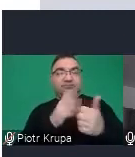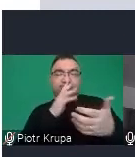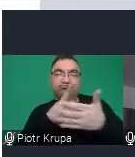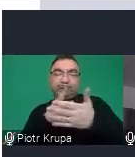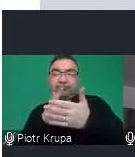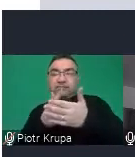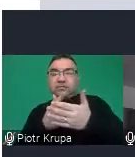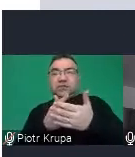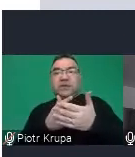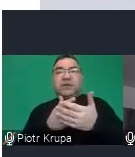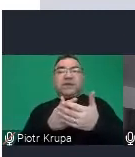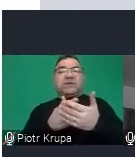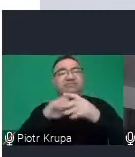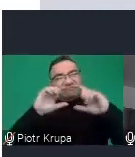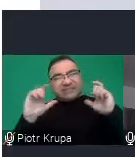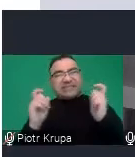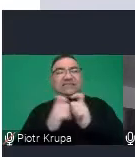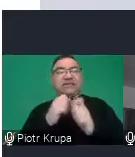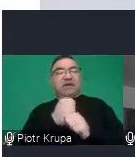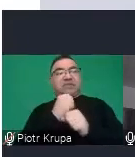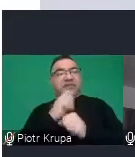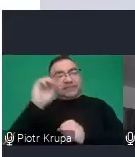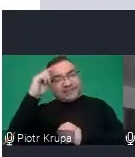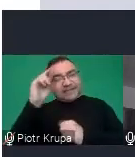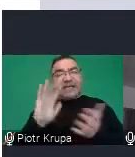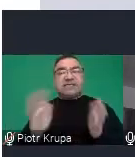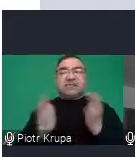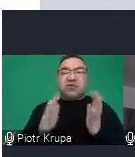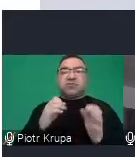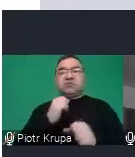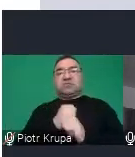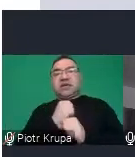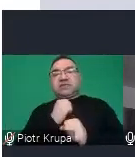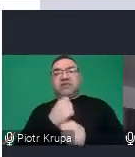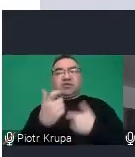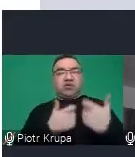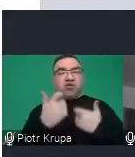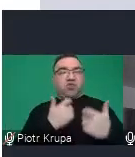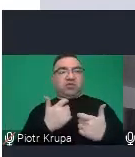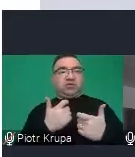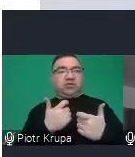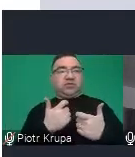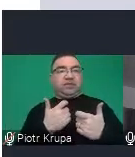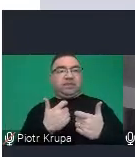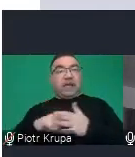zoptymalizowanie pracy całej centrali w różnych formach jej pracy. Bezpośredniej